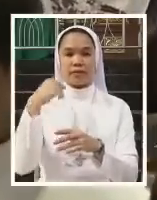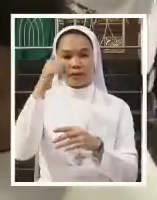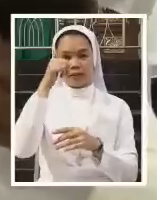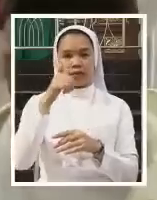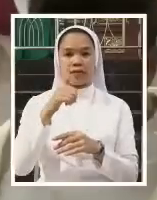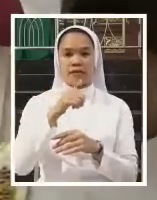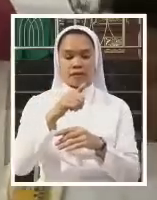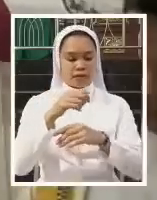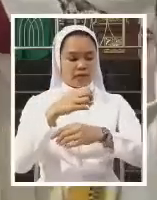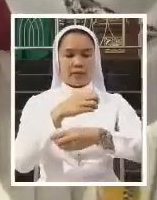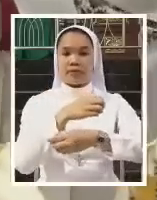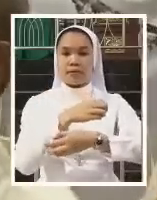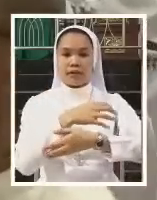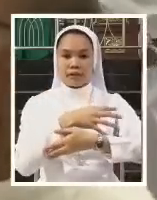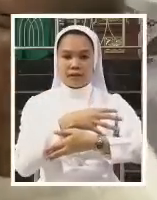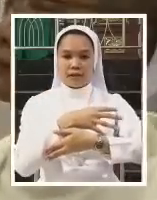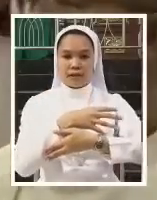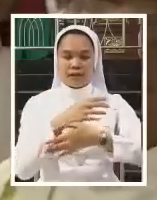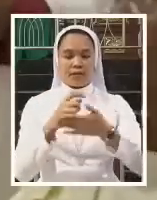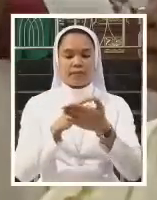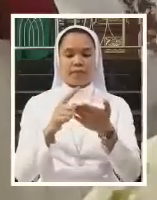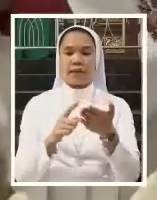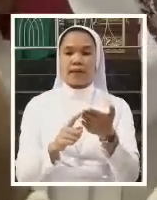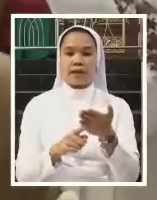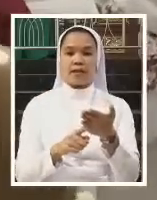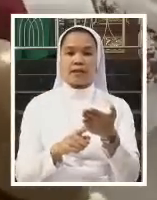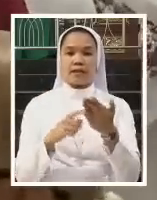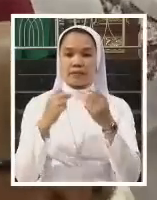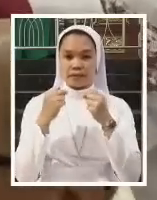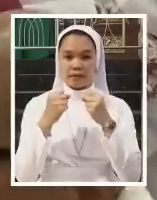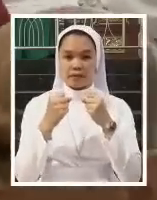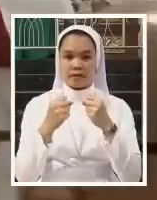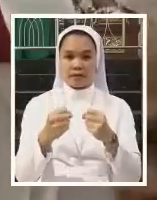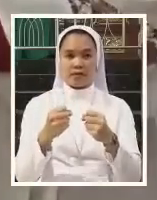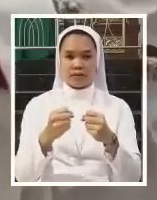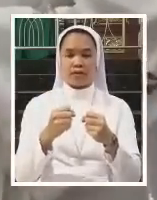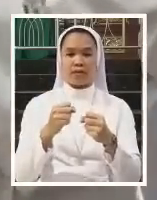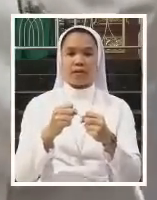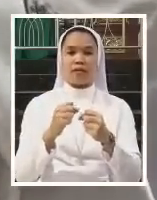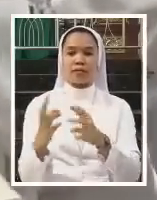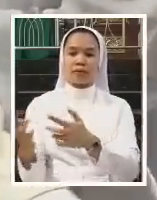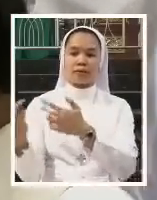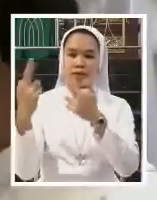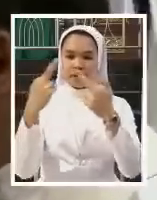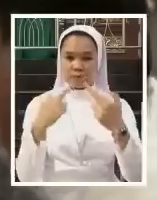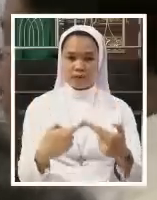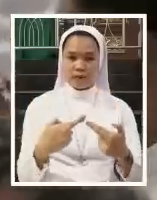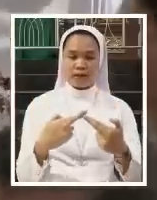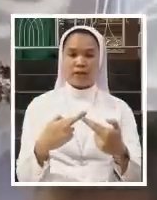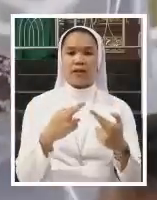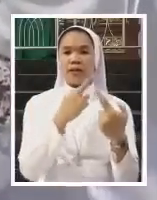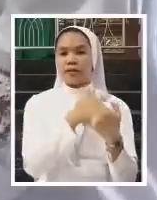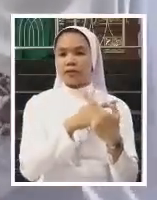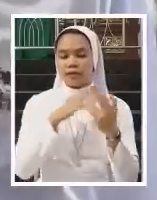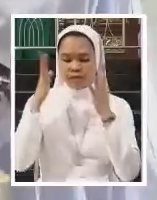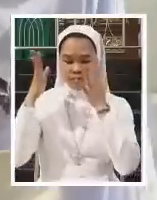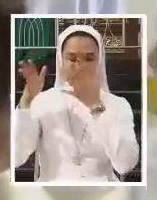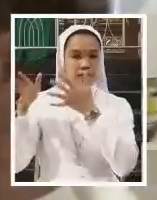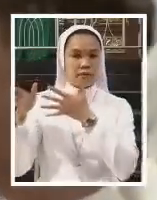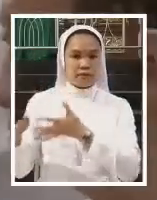bunyag. Ini nagpapakusog sa mga catechumenado na talikdan ang